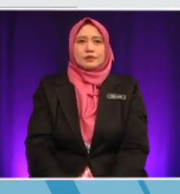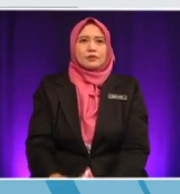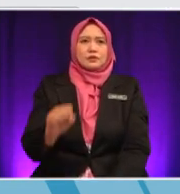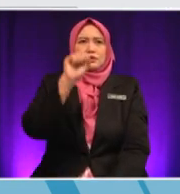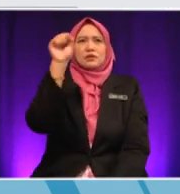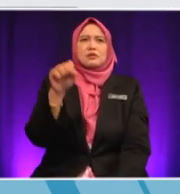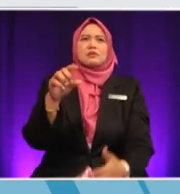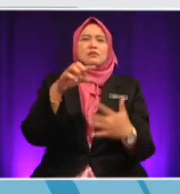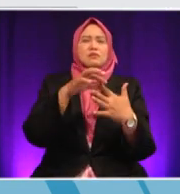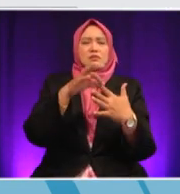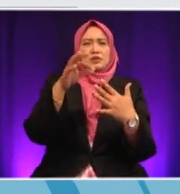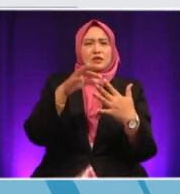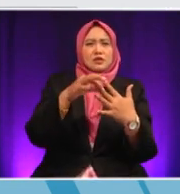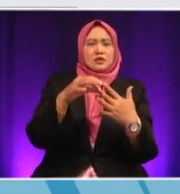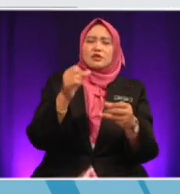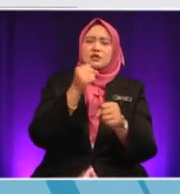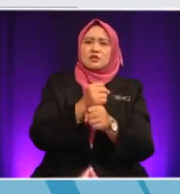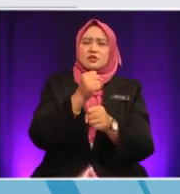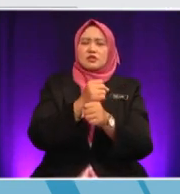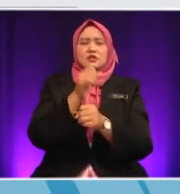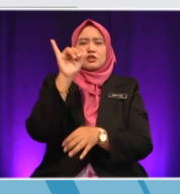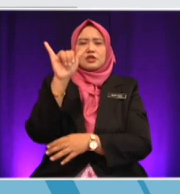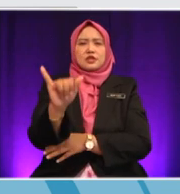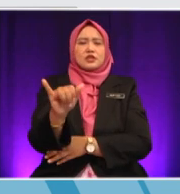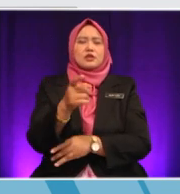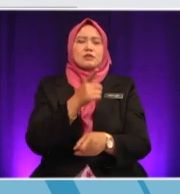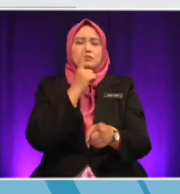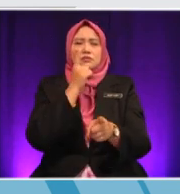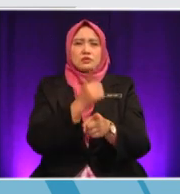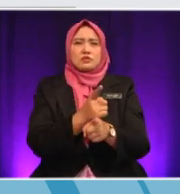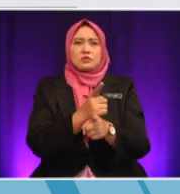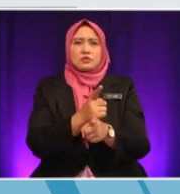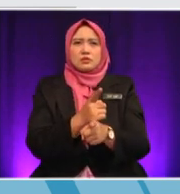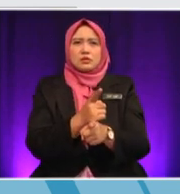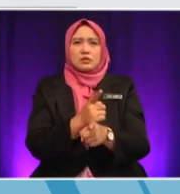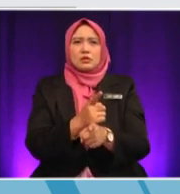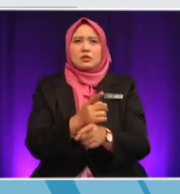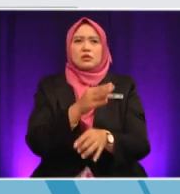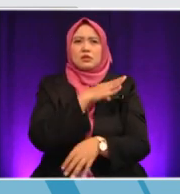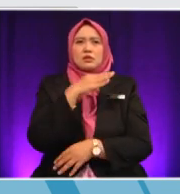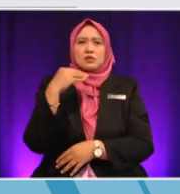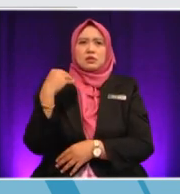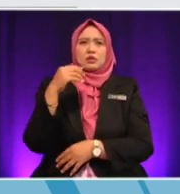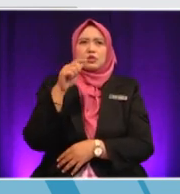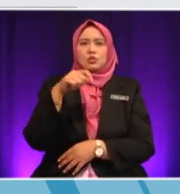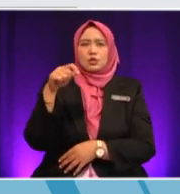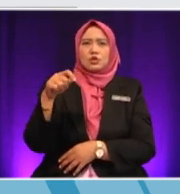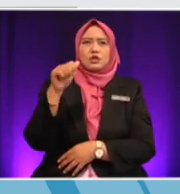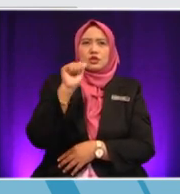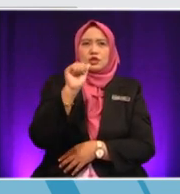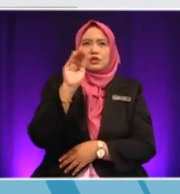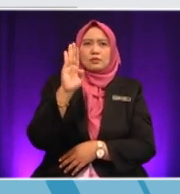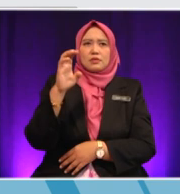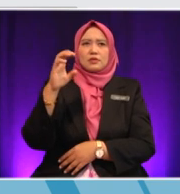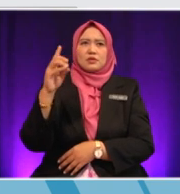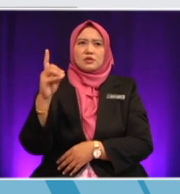yang betul dengan bidang tugas dengan menulis ABC atau di peta yang disediakan seorang ini nampak macam